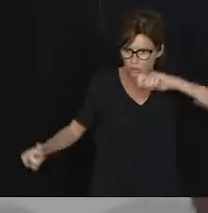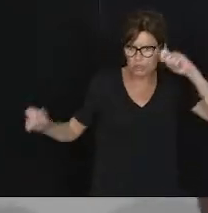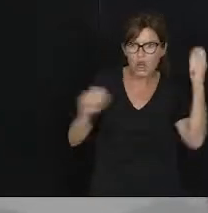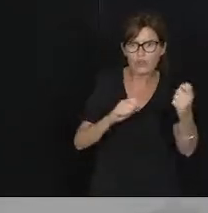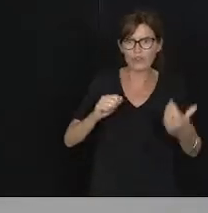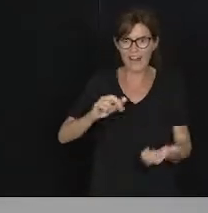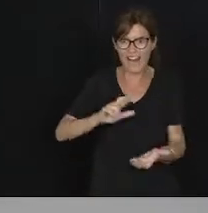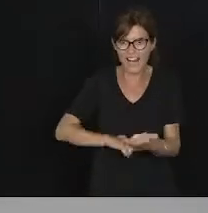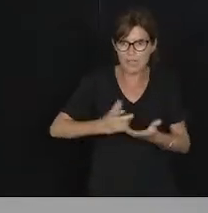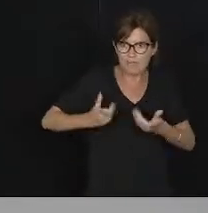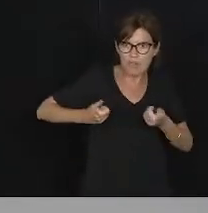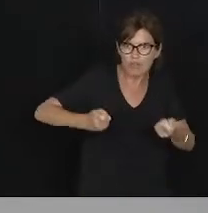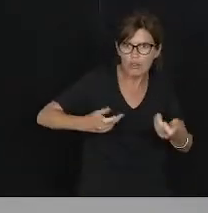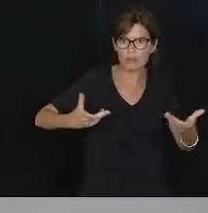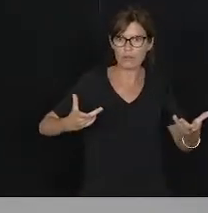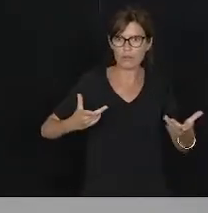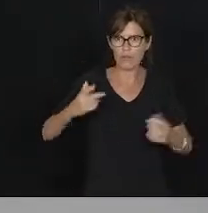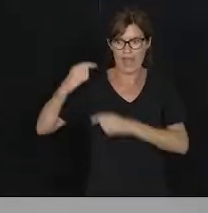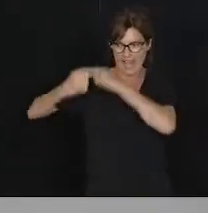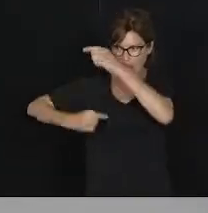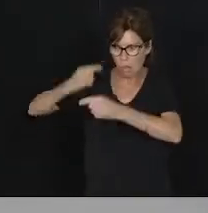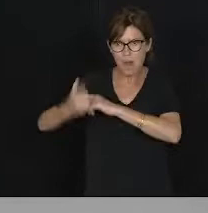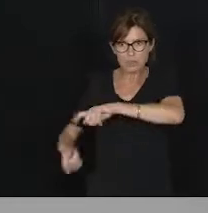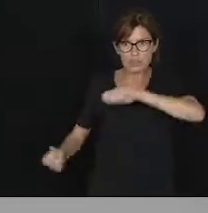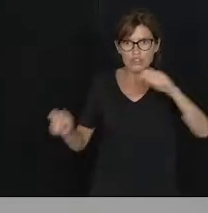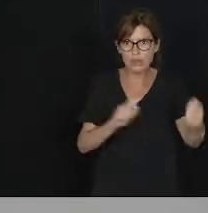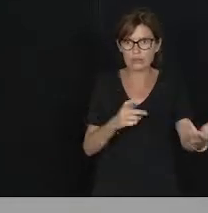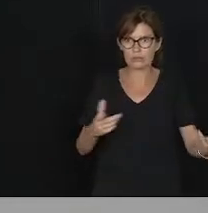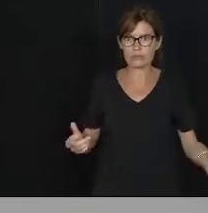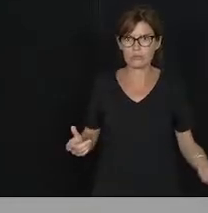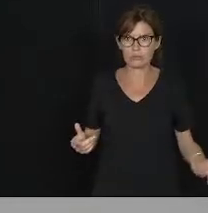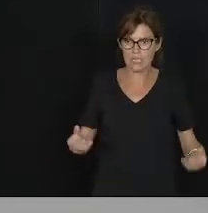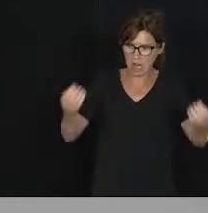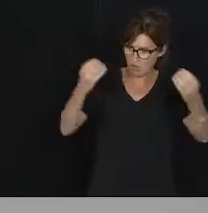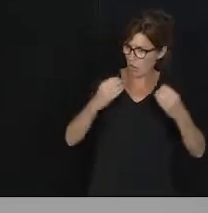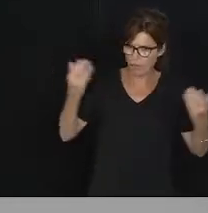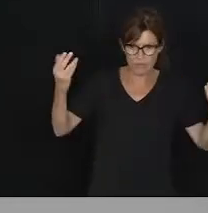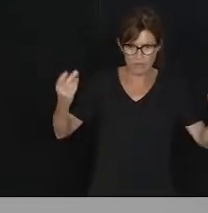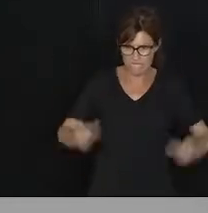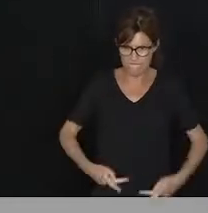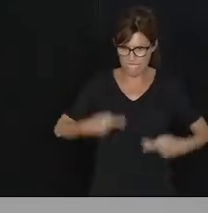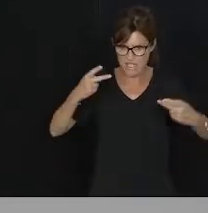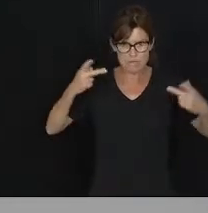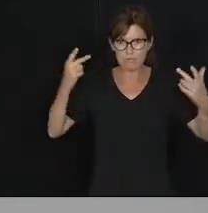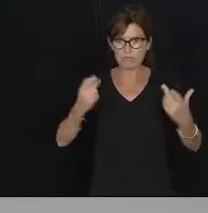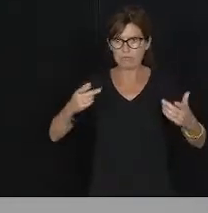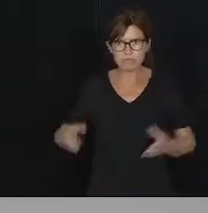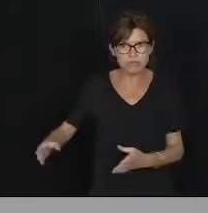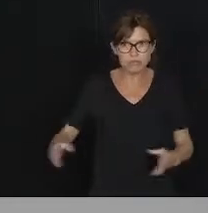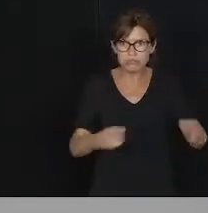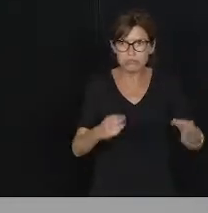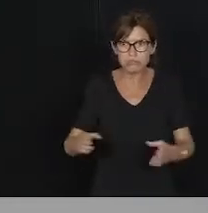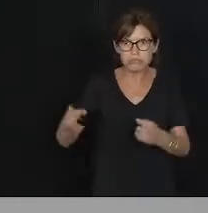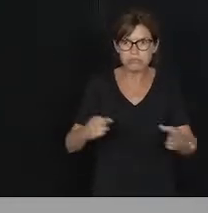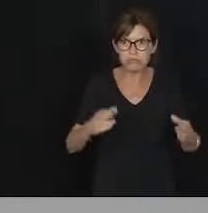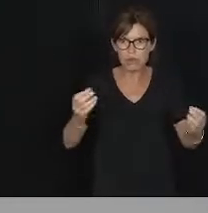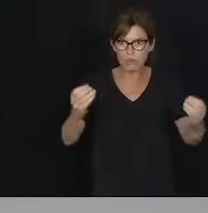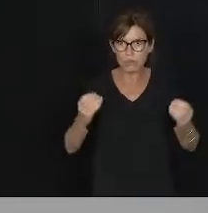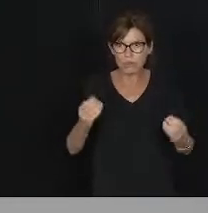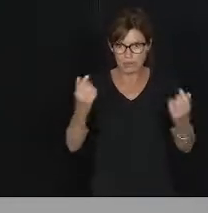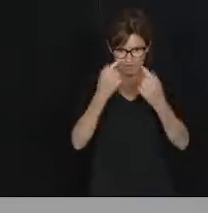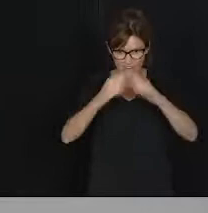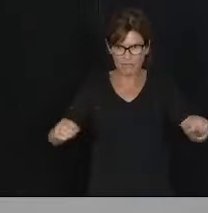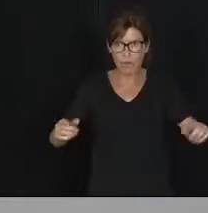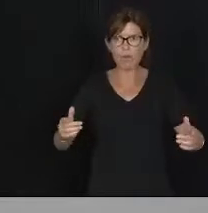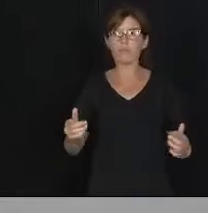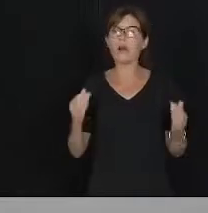son rythme, infléchit les rituels également, elle s'insinue donc dans les trajectoires intimes. Alors pour les